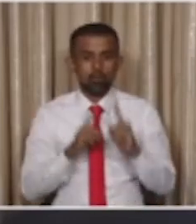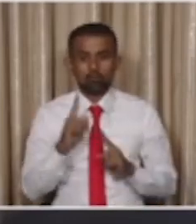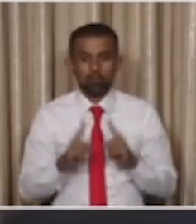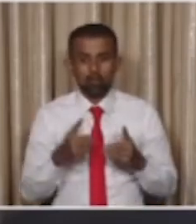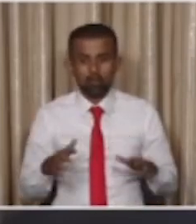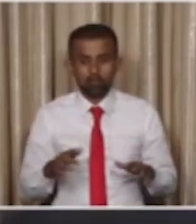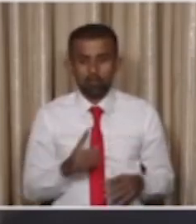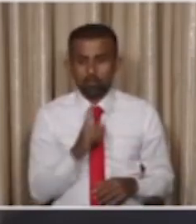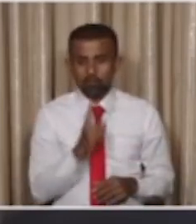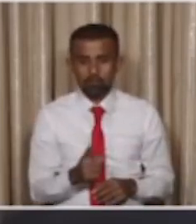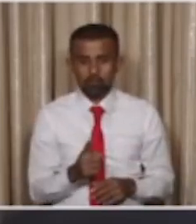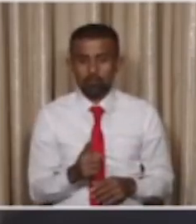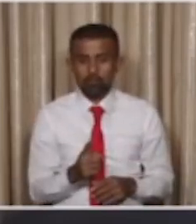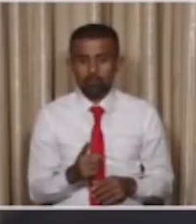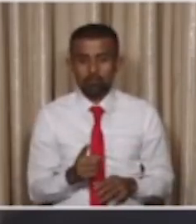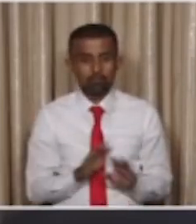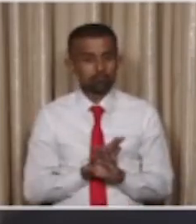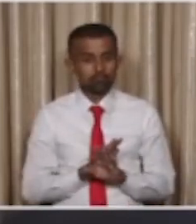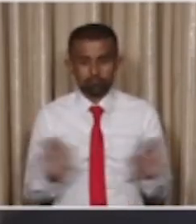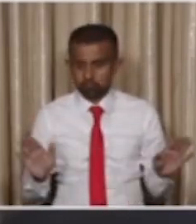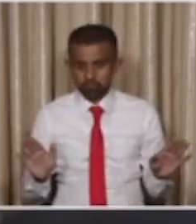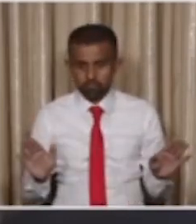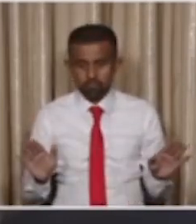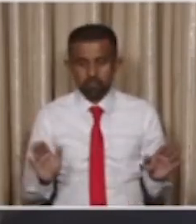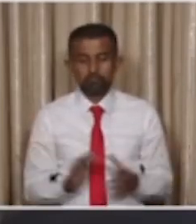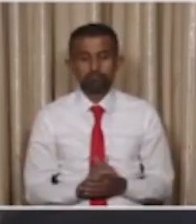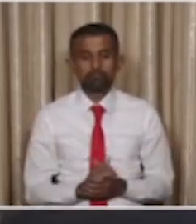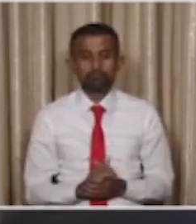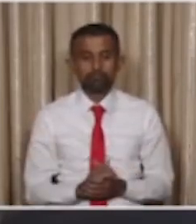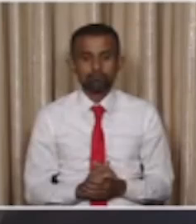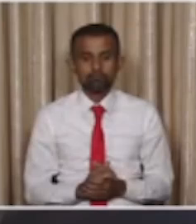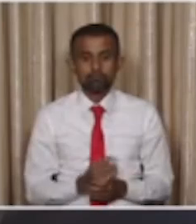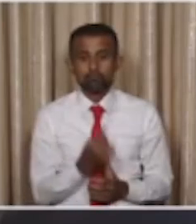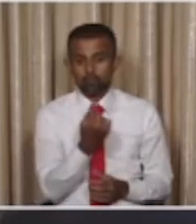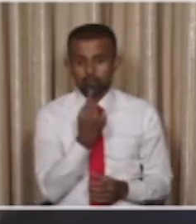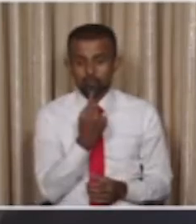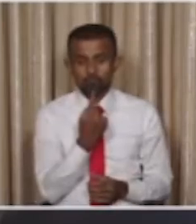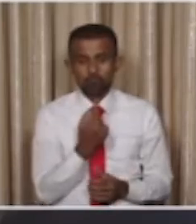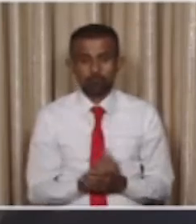ඔවුන් කියලා තියෙනවා ඒක කිසිසේත්ම නොකළ යුතුව තිබිච්ච දෙයක් කියලා. ඔවුන් කියනවා